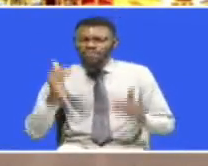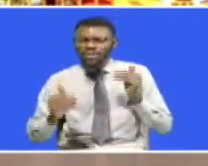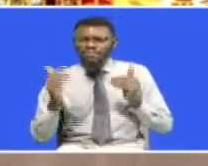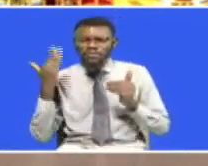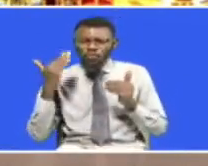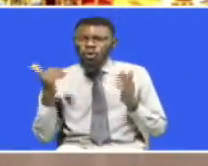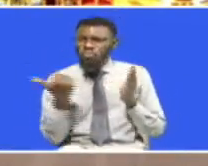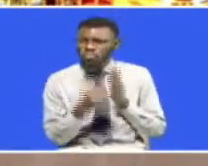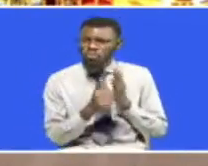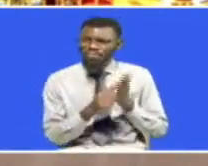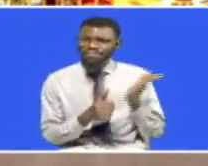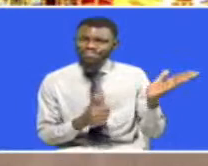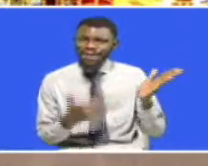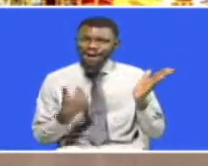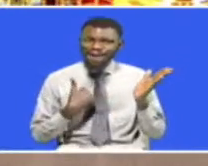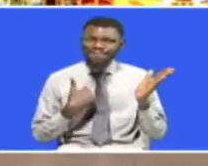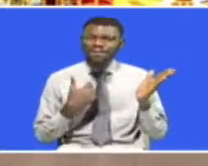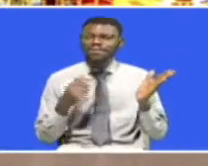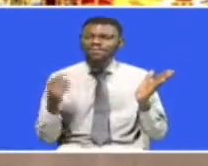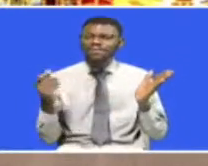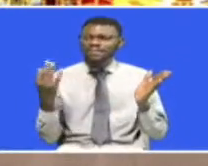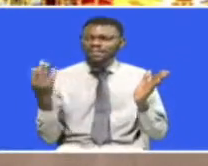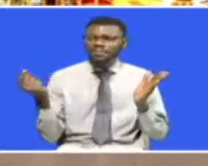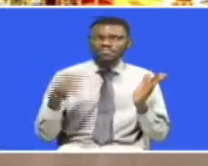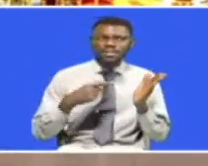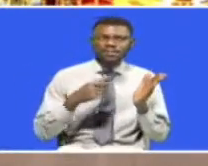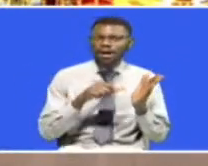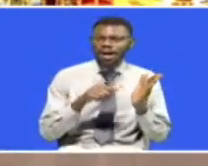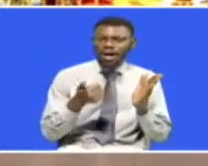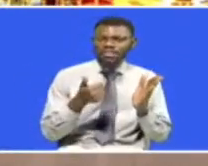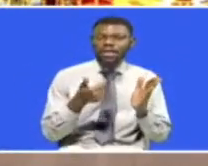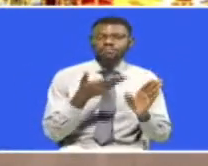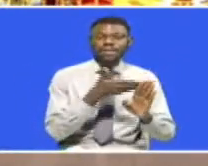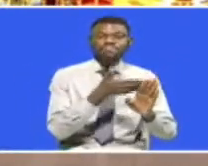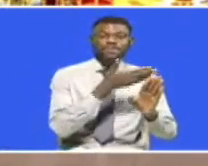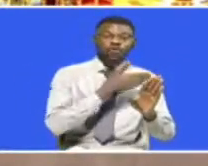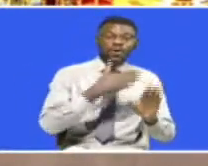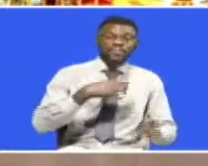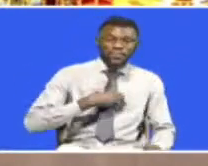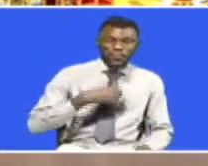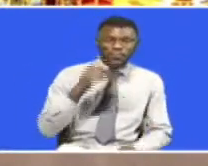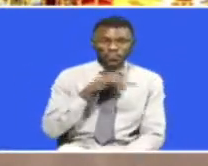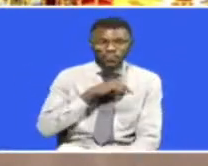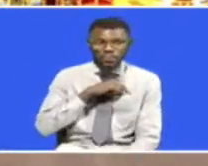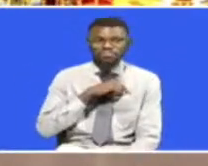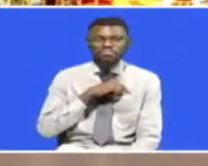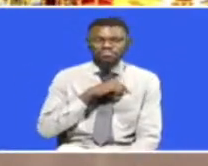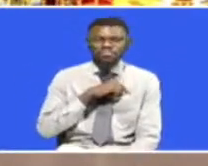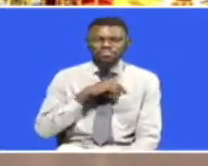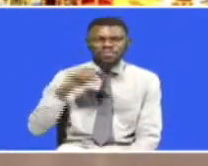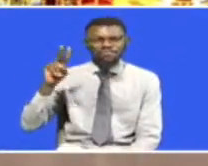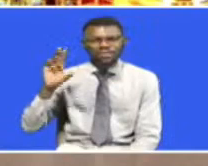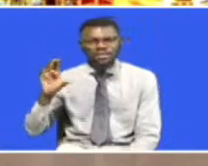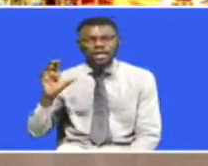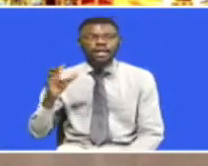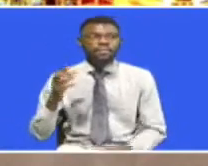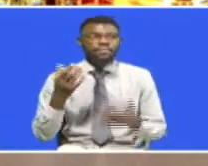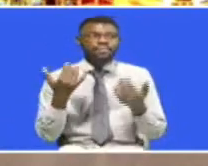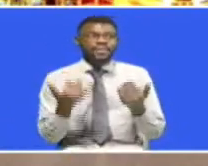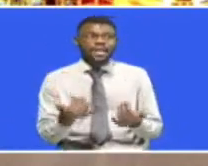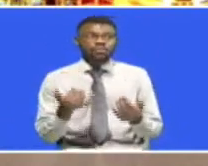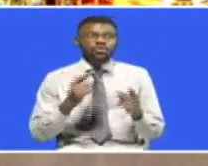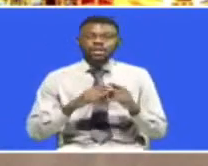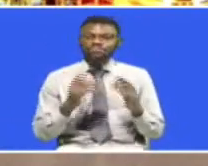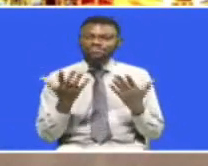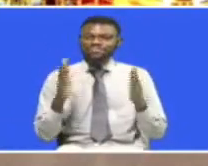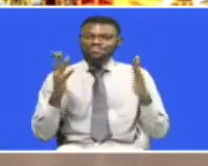hapo awali kwa muda wa miezi mitatu baada ya kustaafu kwa Professor Wilson Kipngeno kutoka kwenye wadhifa huo. Akizungumza wakati wa